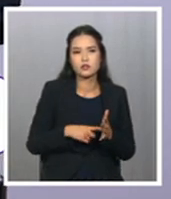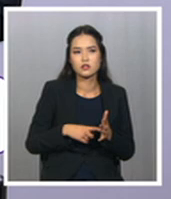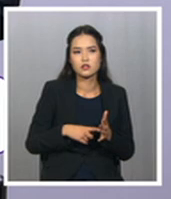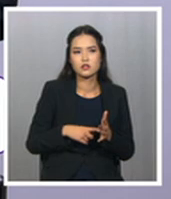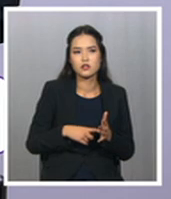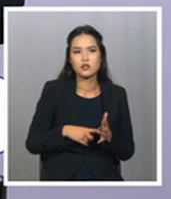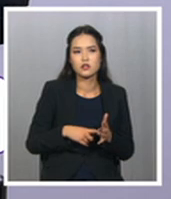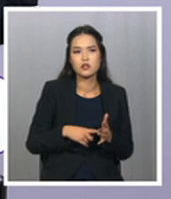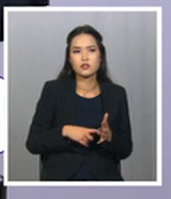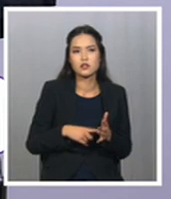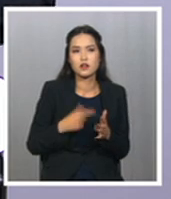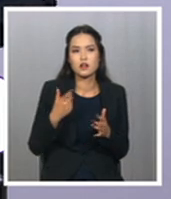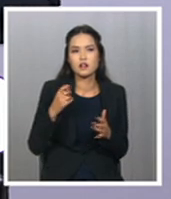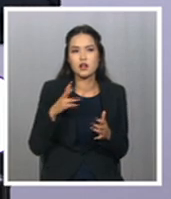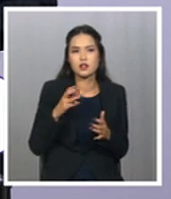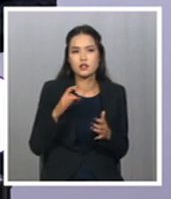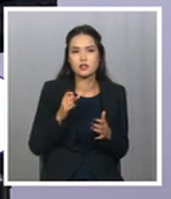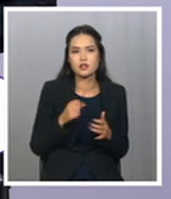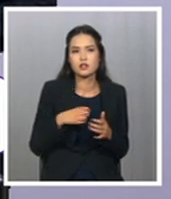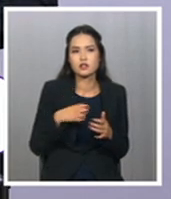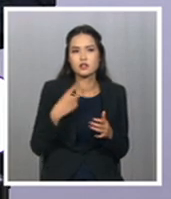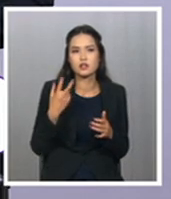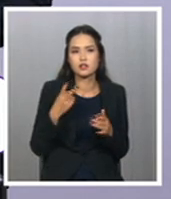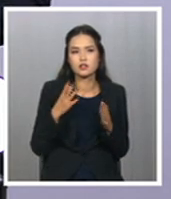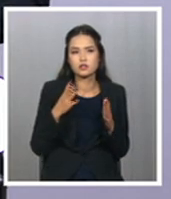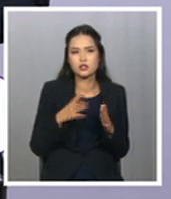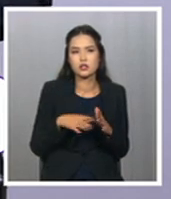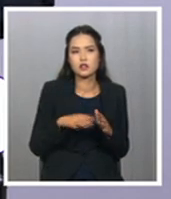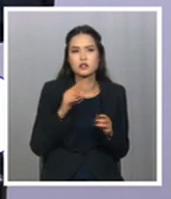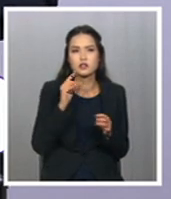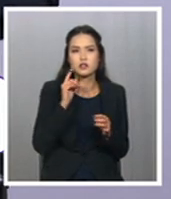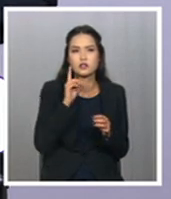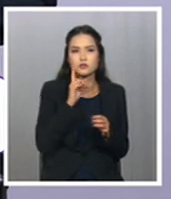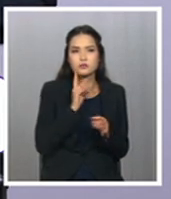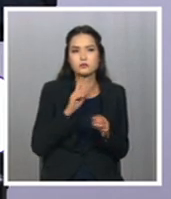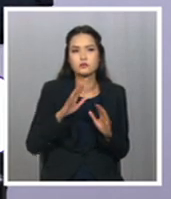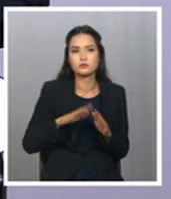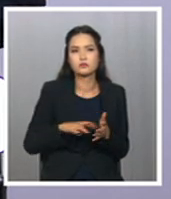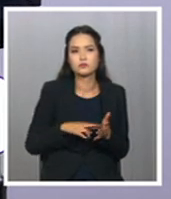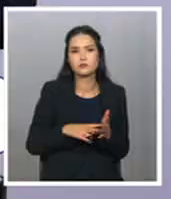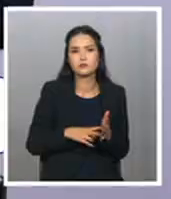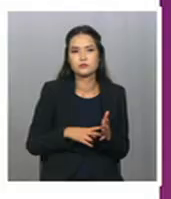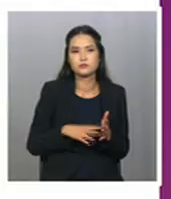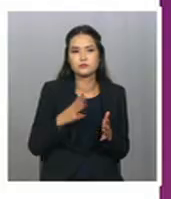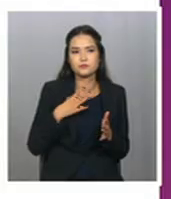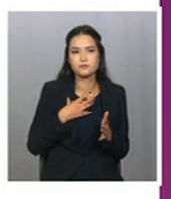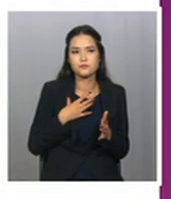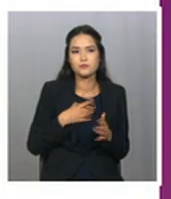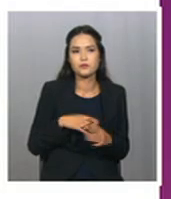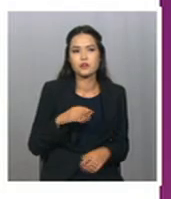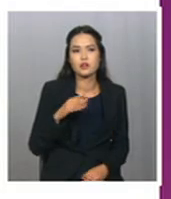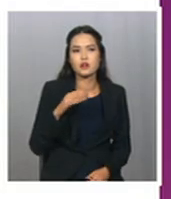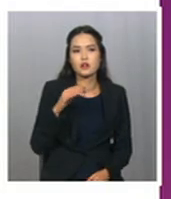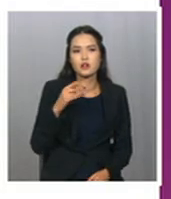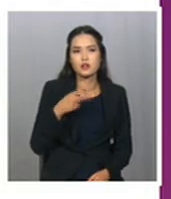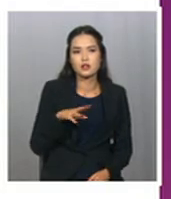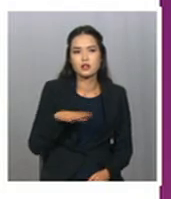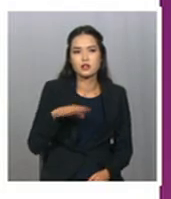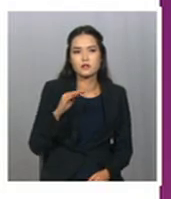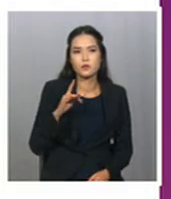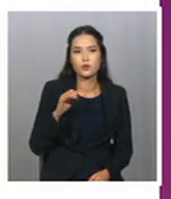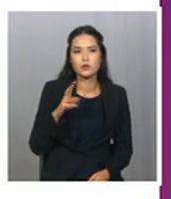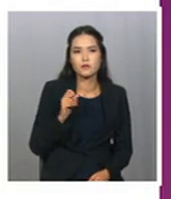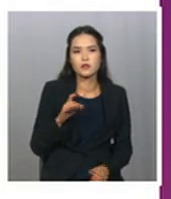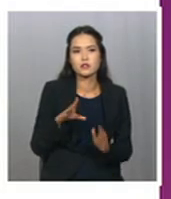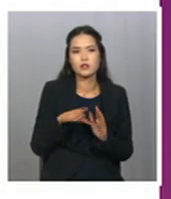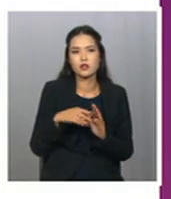ол Гарнерді өзінің орынбасары ретінде алатындығы туралы өзара мәмілеге келген болады. Міне соның нәтижесінде Рузвельт